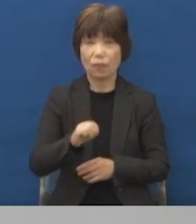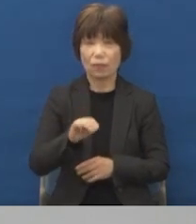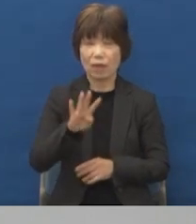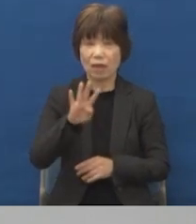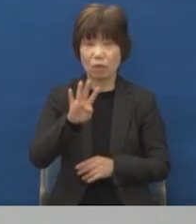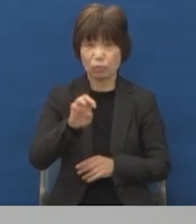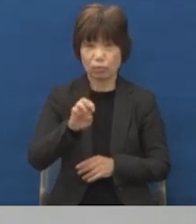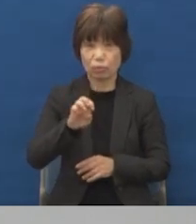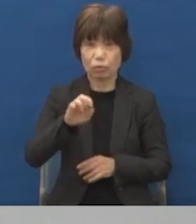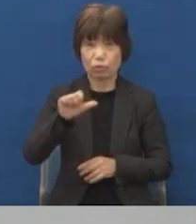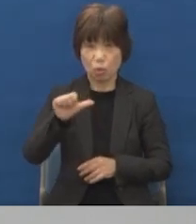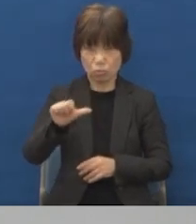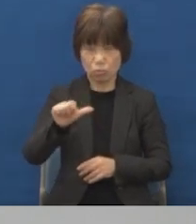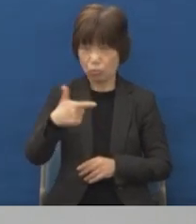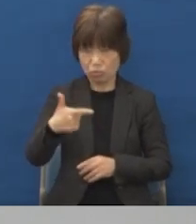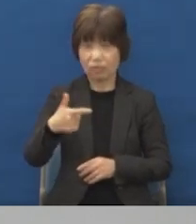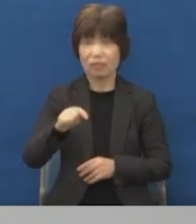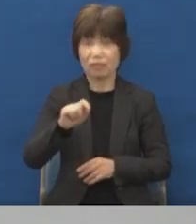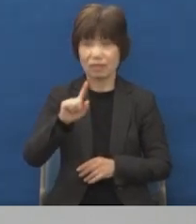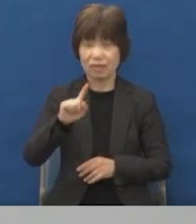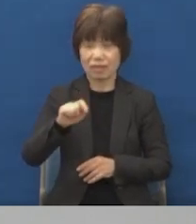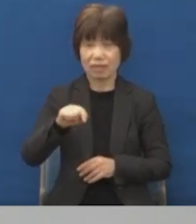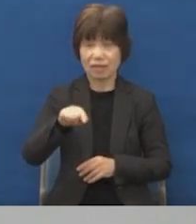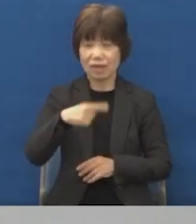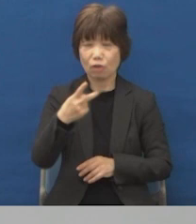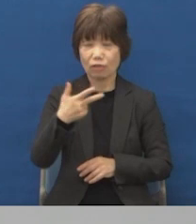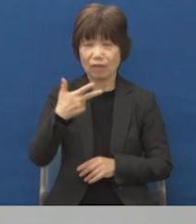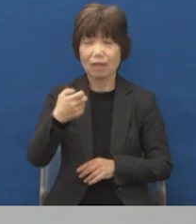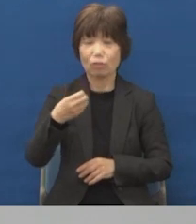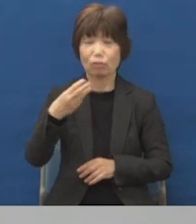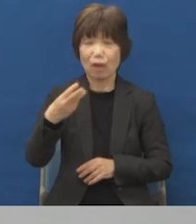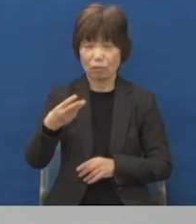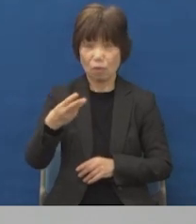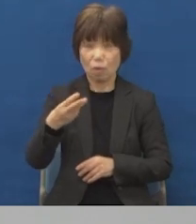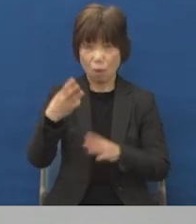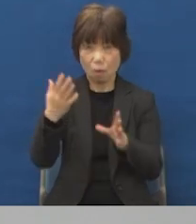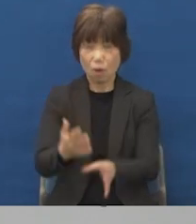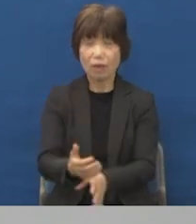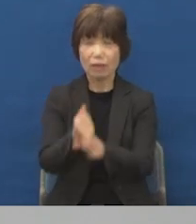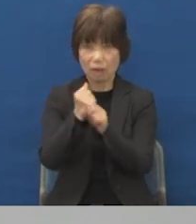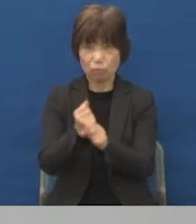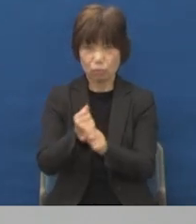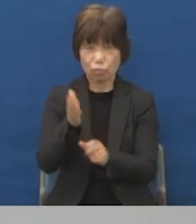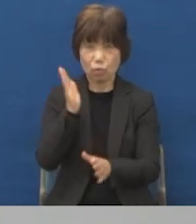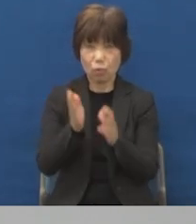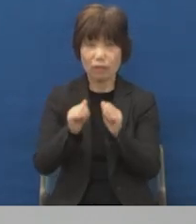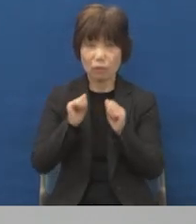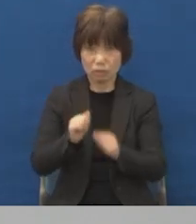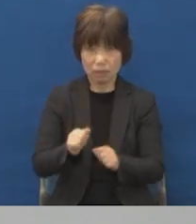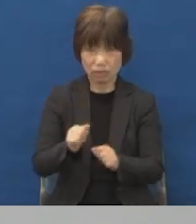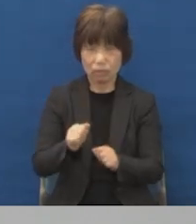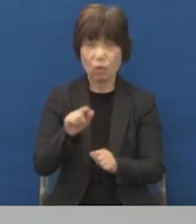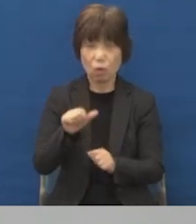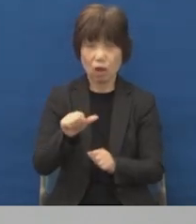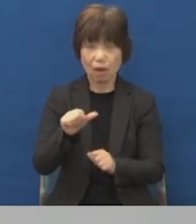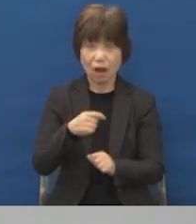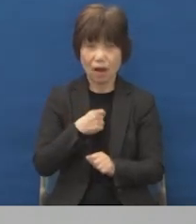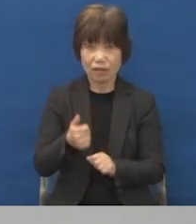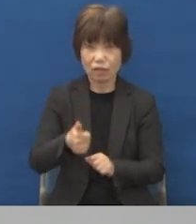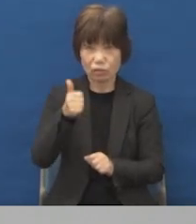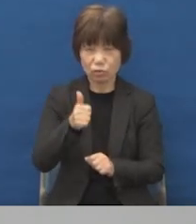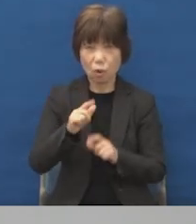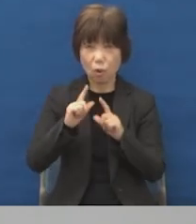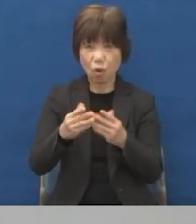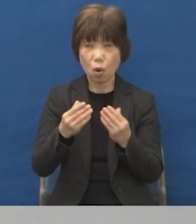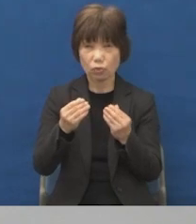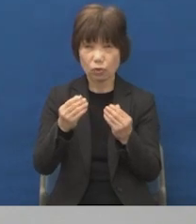第46号、および議第173号を一括評決に付します。本案は委員長報告のとおり、原案の